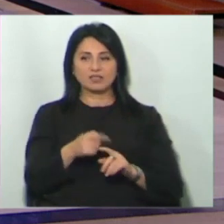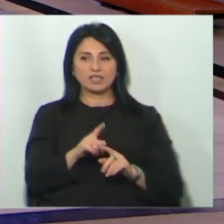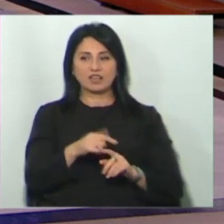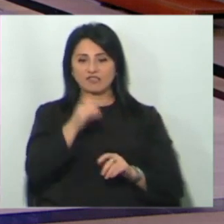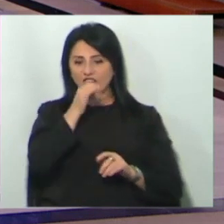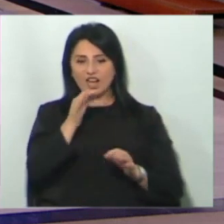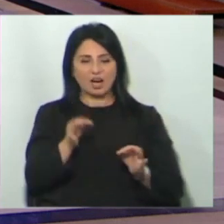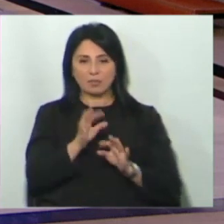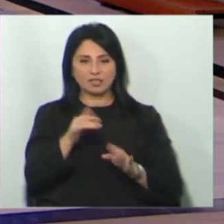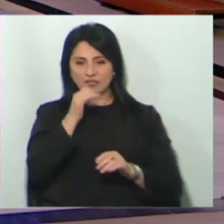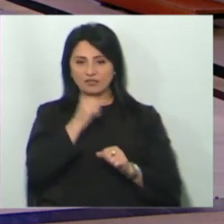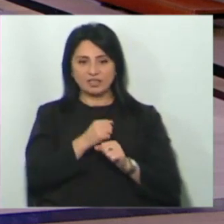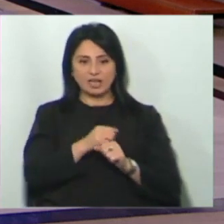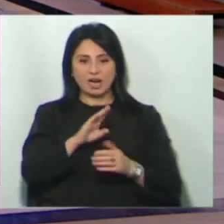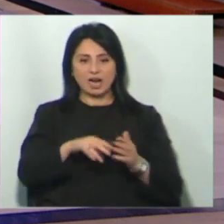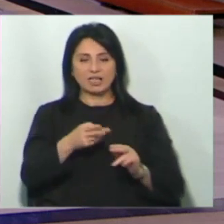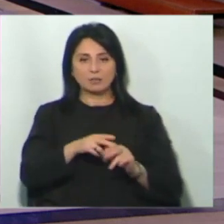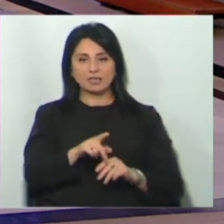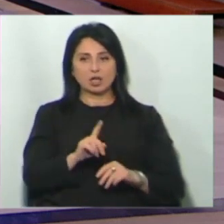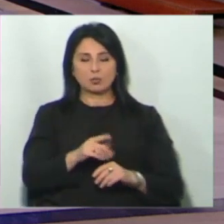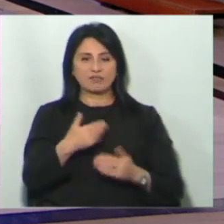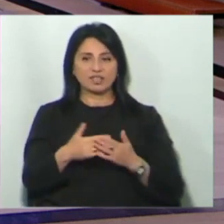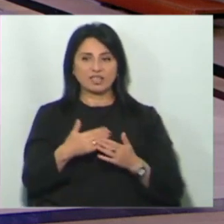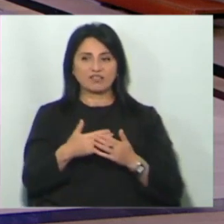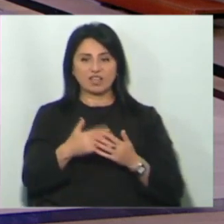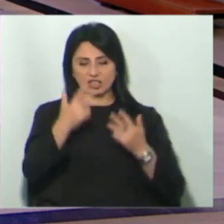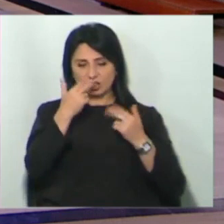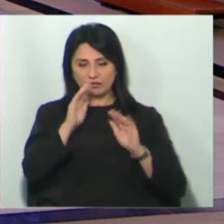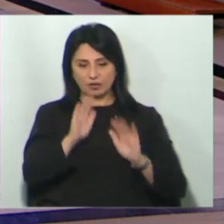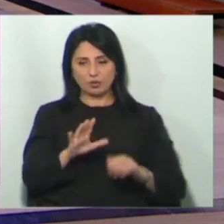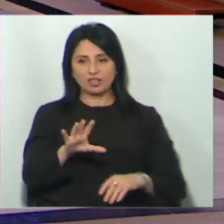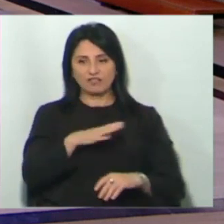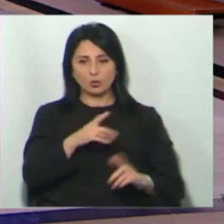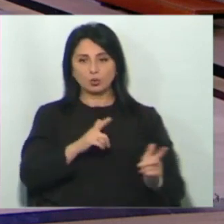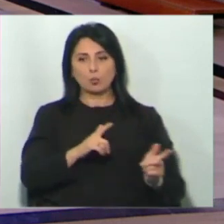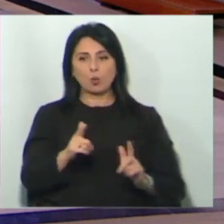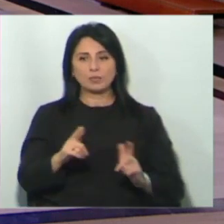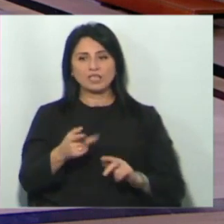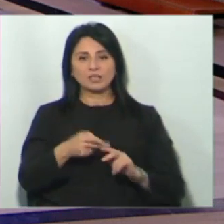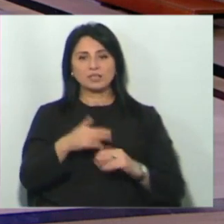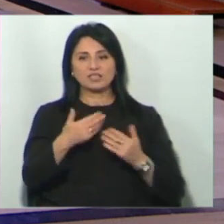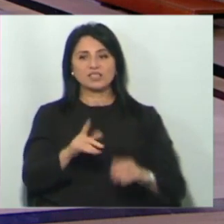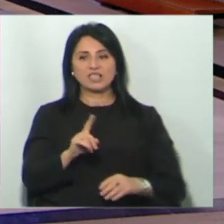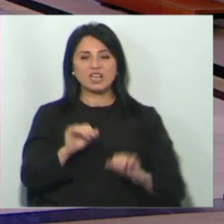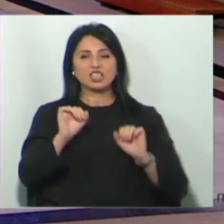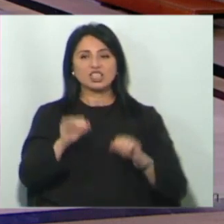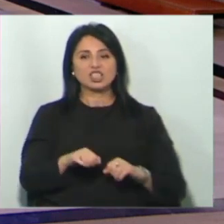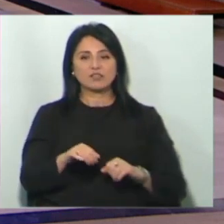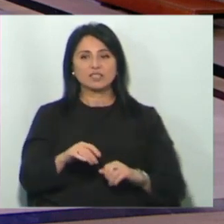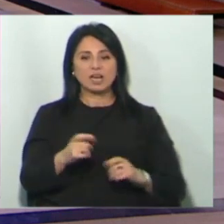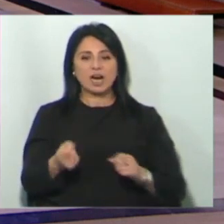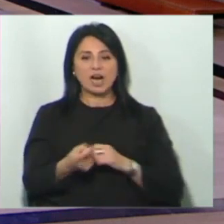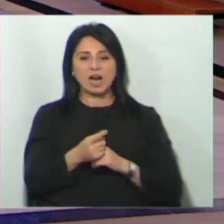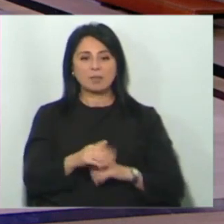ჩვენ ვერაფერს ვერ ვიზამთ, გარდა იმისა, რომ თქვათ შევეგუოთ და ვიყოთ მომზადებული იმისათვის, რაც შეიძლება